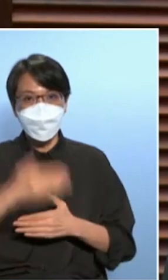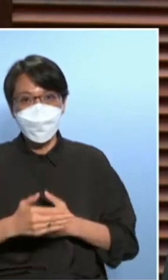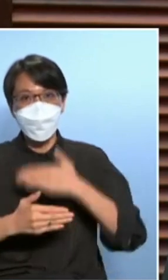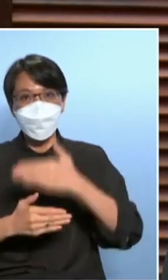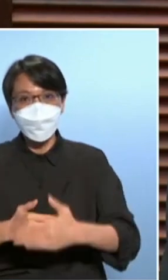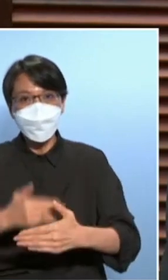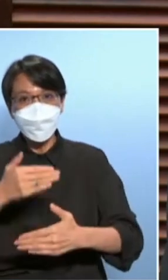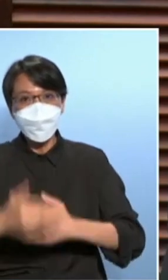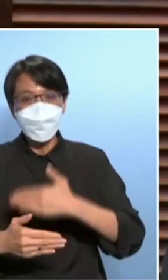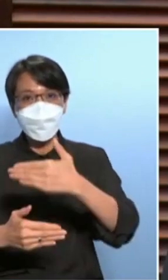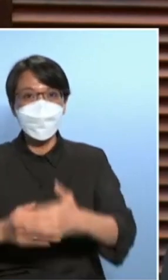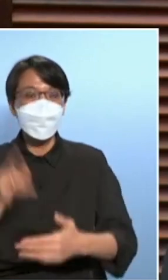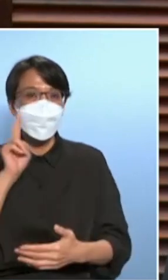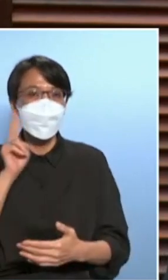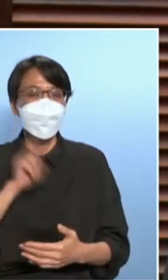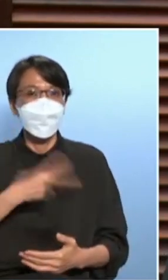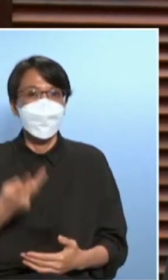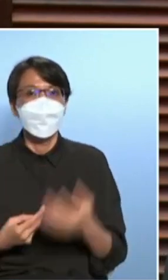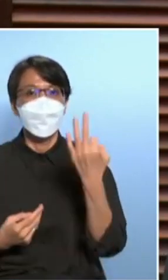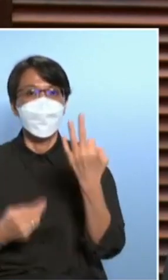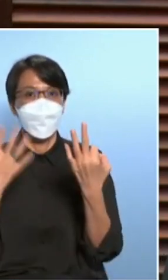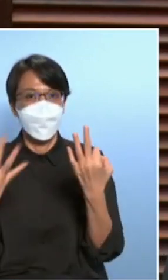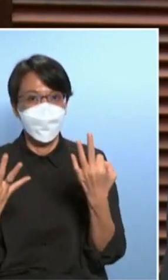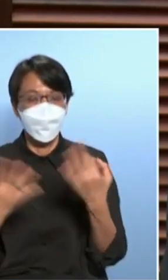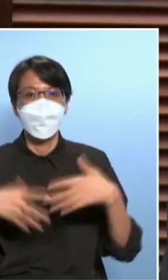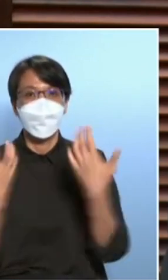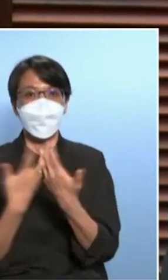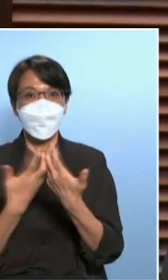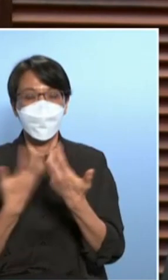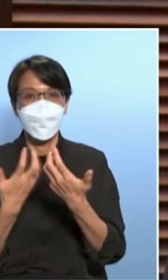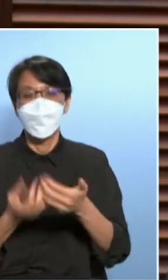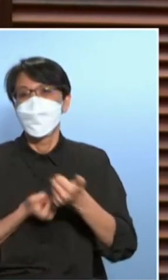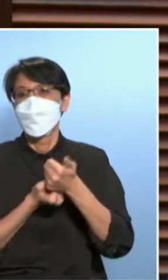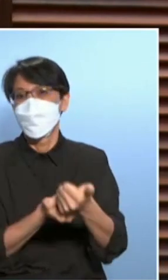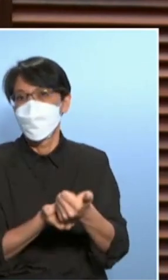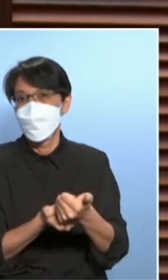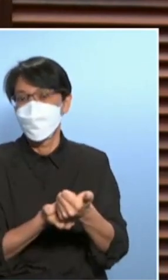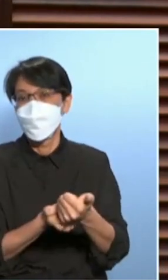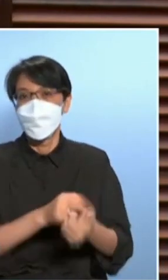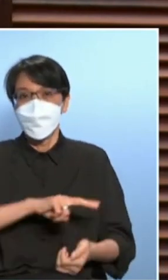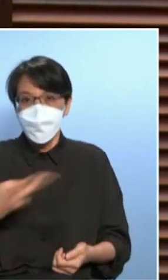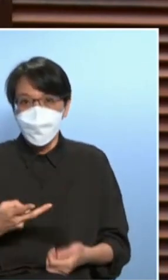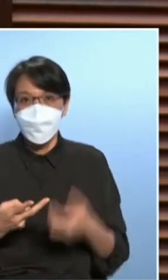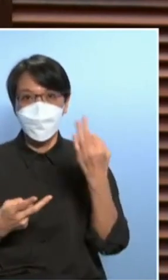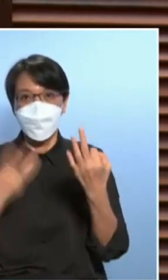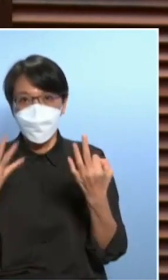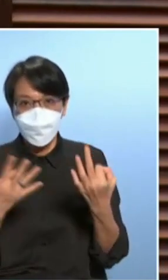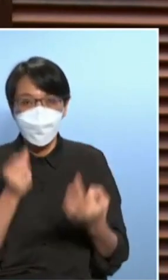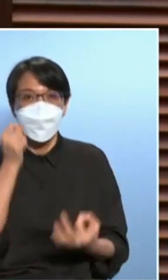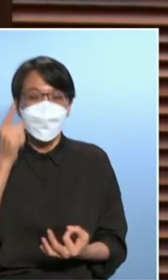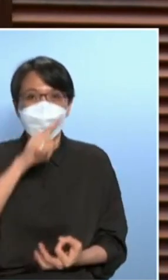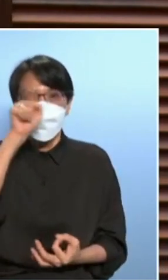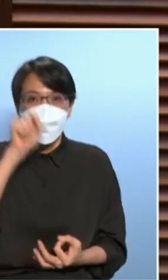時候，好似我哋調整到三加四嘅時候，我哋有足夠嘅數據咧，去到推動，就唔希望話我改咗三加四之後，突然有啲咩問題